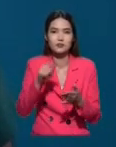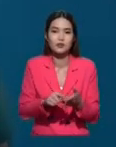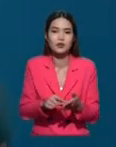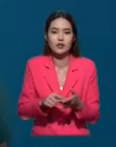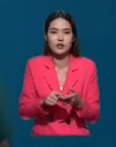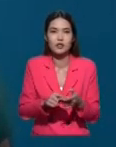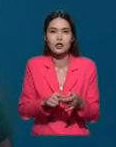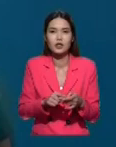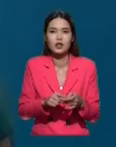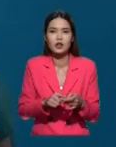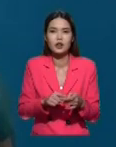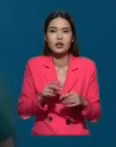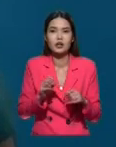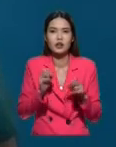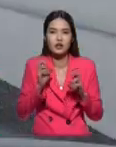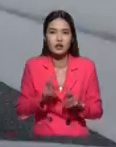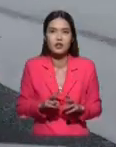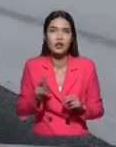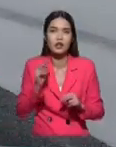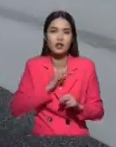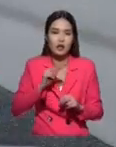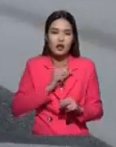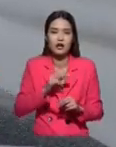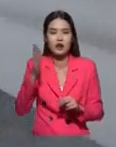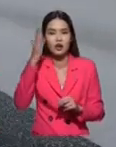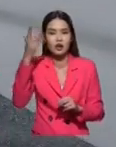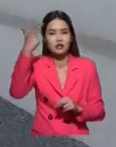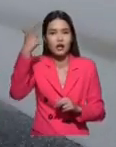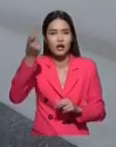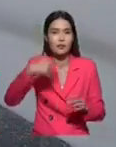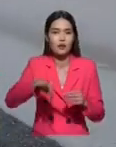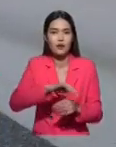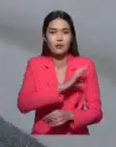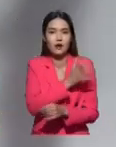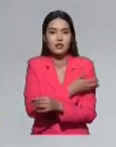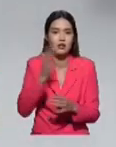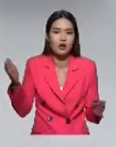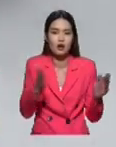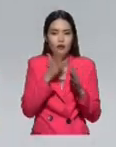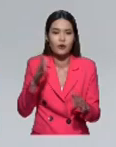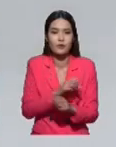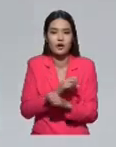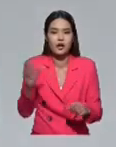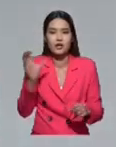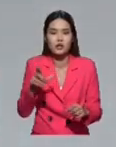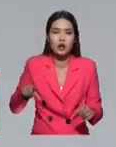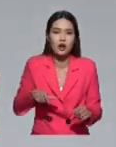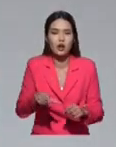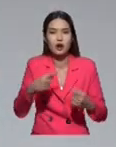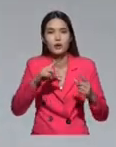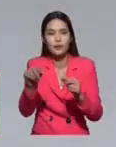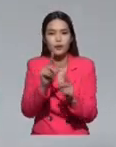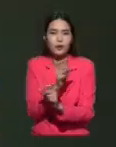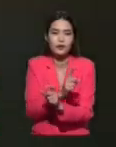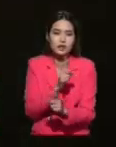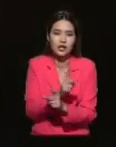и вот отремонтировали, но вот 2 года простояло. А синоптики предупреждают, сильный ветер до 28 метров в секунду обрушится на все регионы страны. Кроме